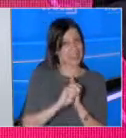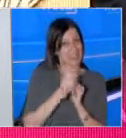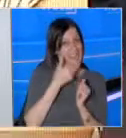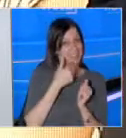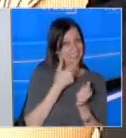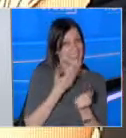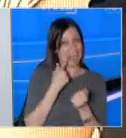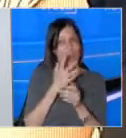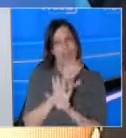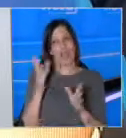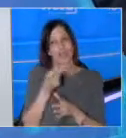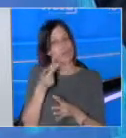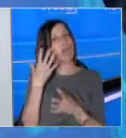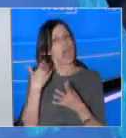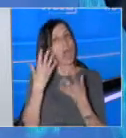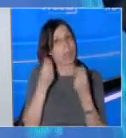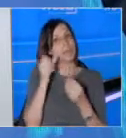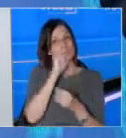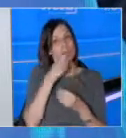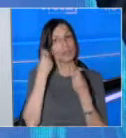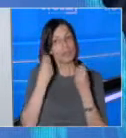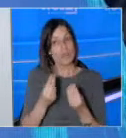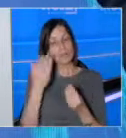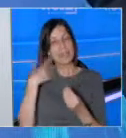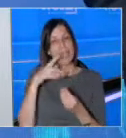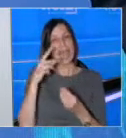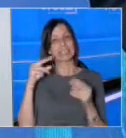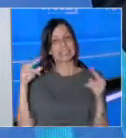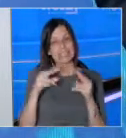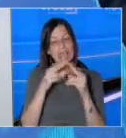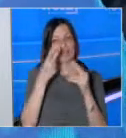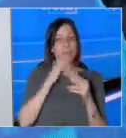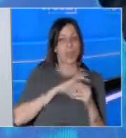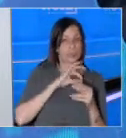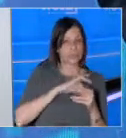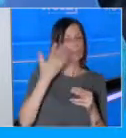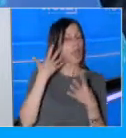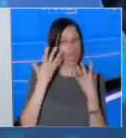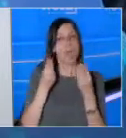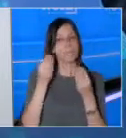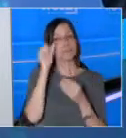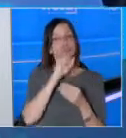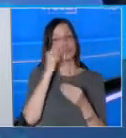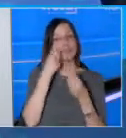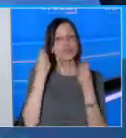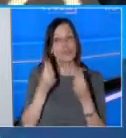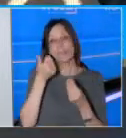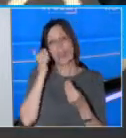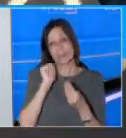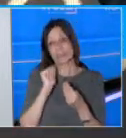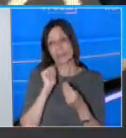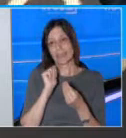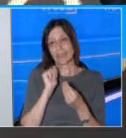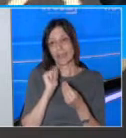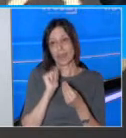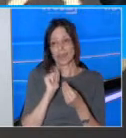למה רק בין שניהם? היו הרבה שירים טובים. היה את הצרפתים והיה את הרוסים, היו הרבה מאוד שירים טובים אתמול. שמח גם שהספרת